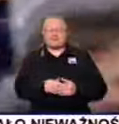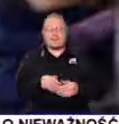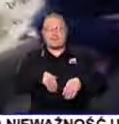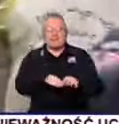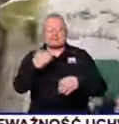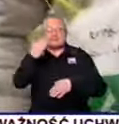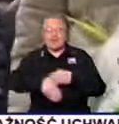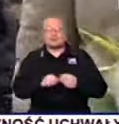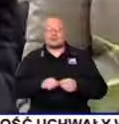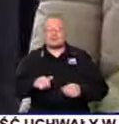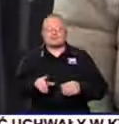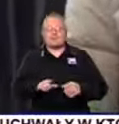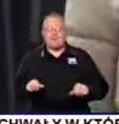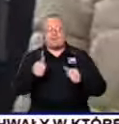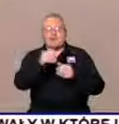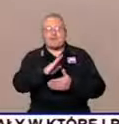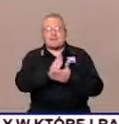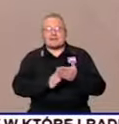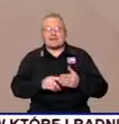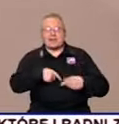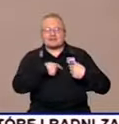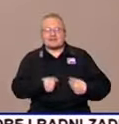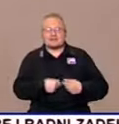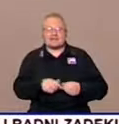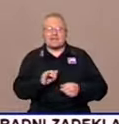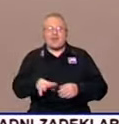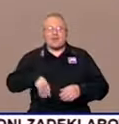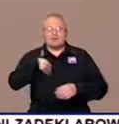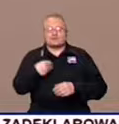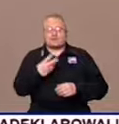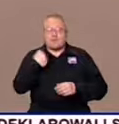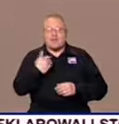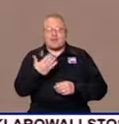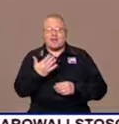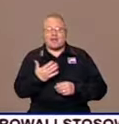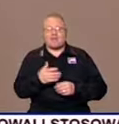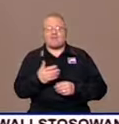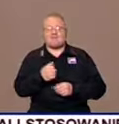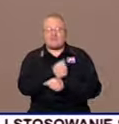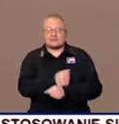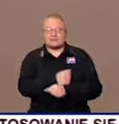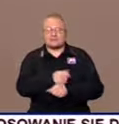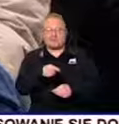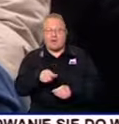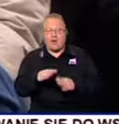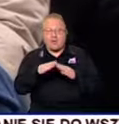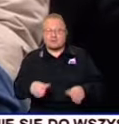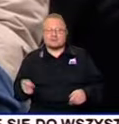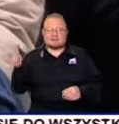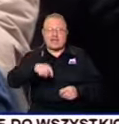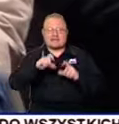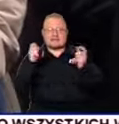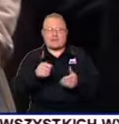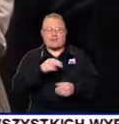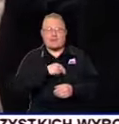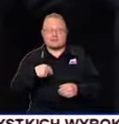Marsz zakończył się przy pomniku pękniętego serca. Na uroczystościach pojawiło się kilkoro byłych więźniów obozu. Przyjechali z całej